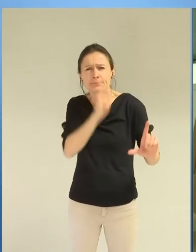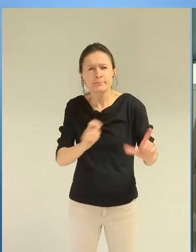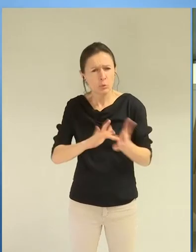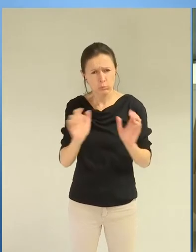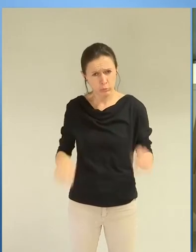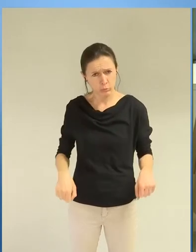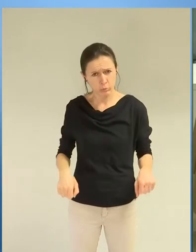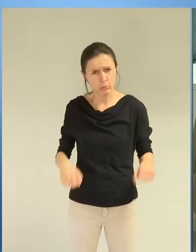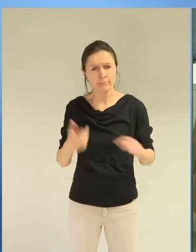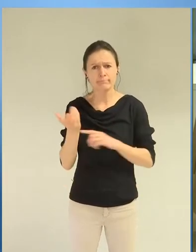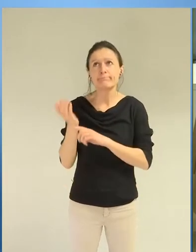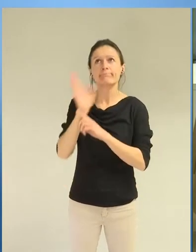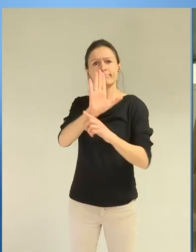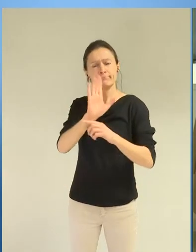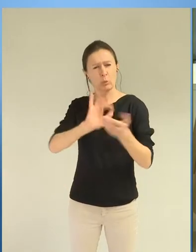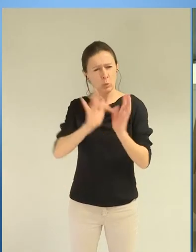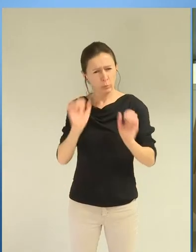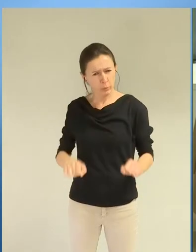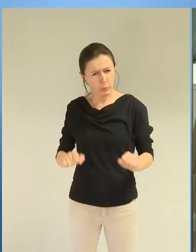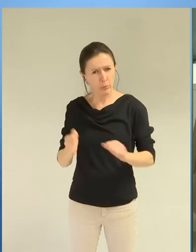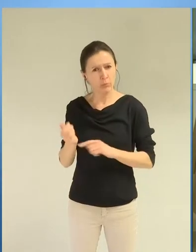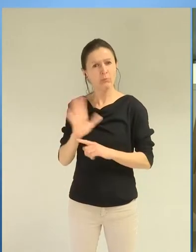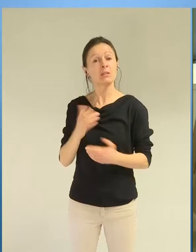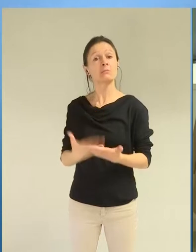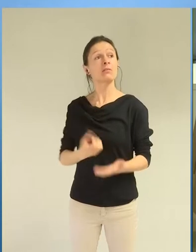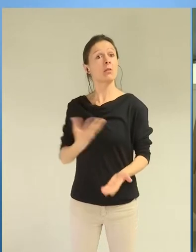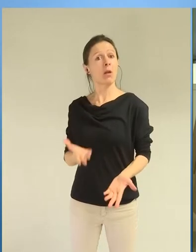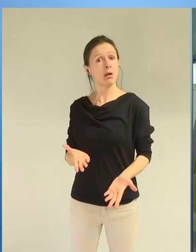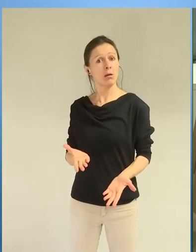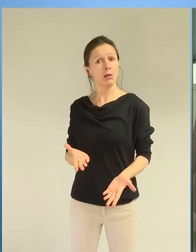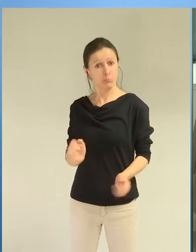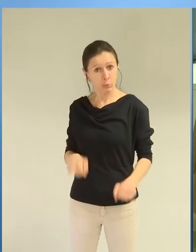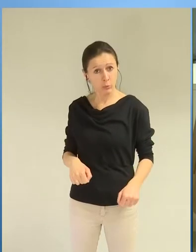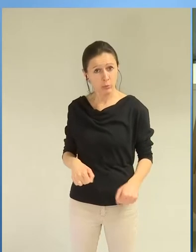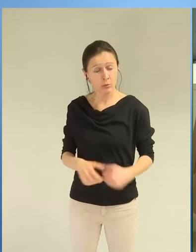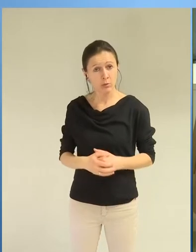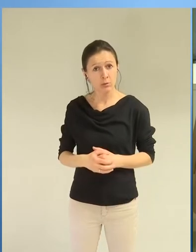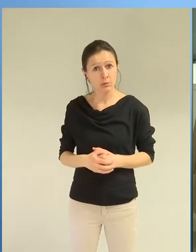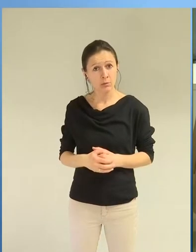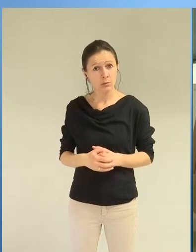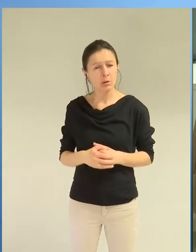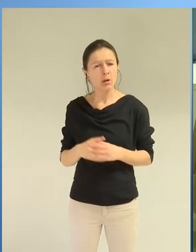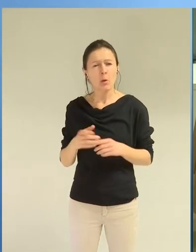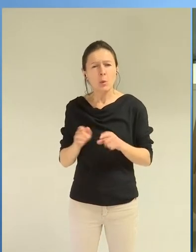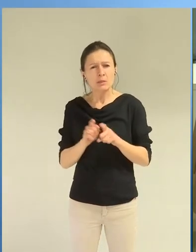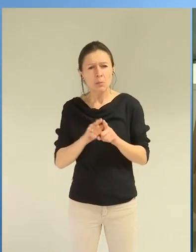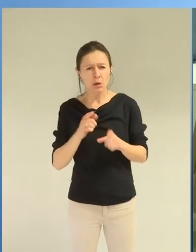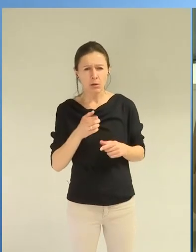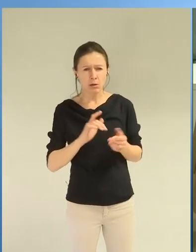présenté au nom de l'art peut-on plus simplement tout bafoués